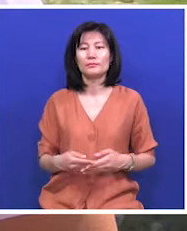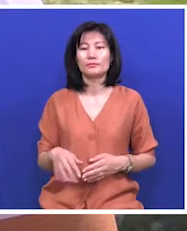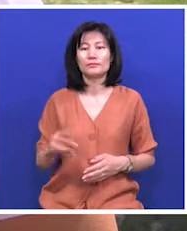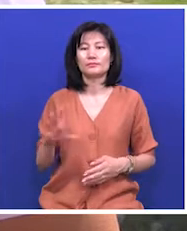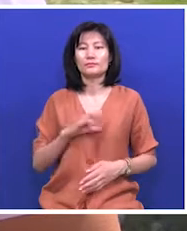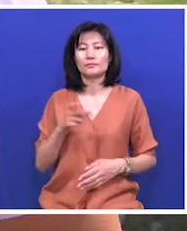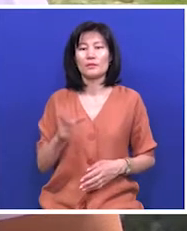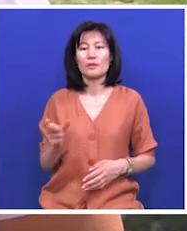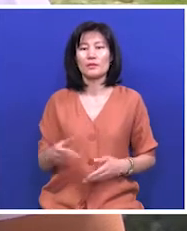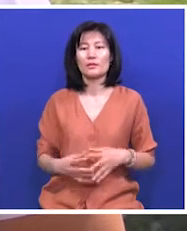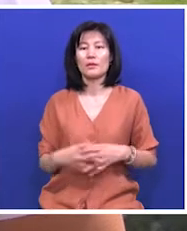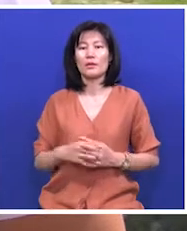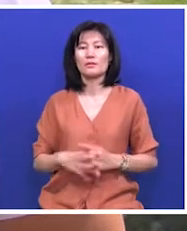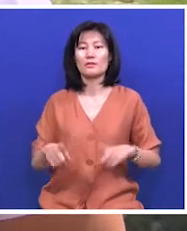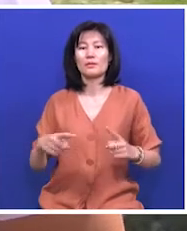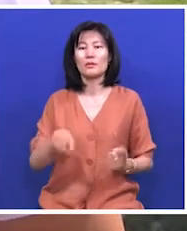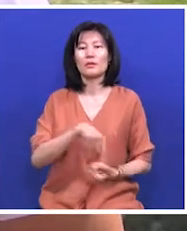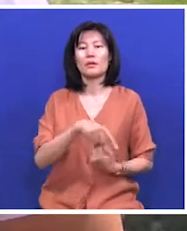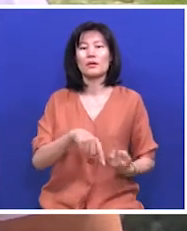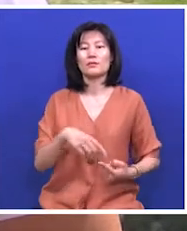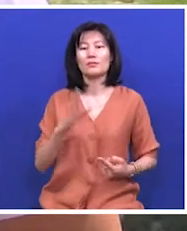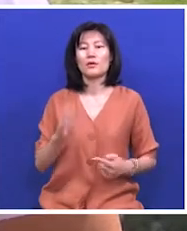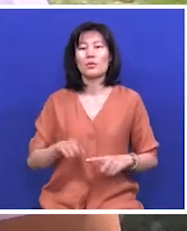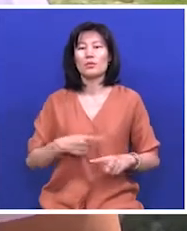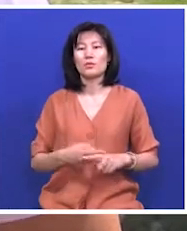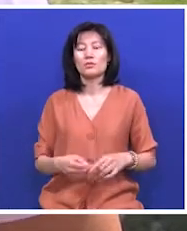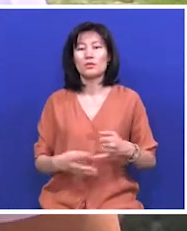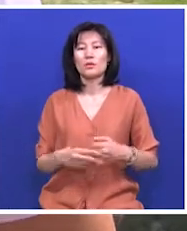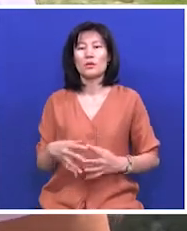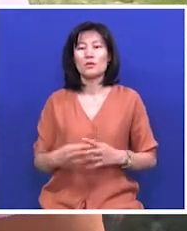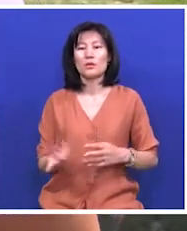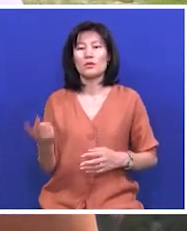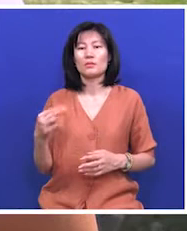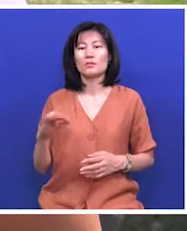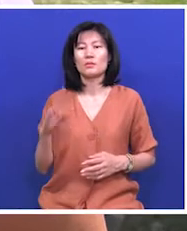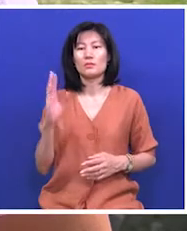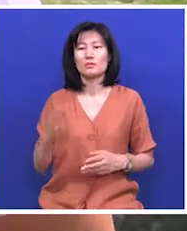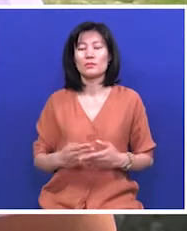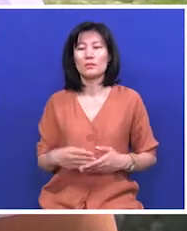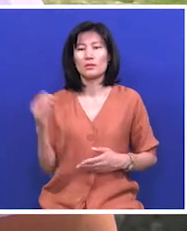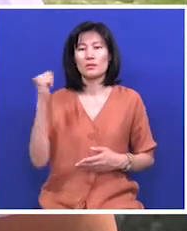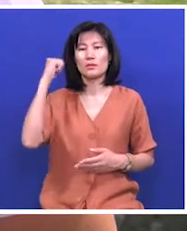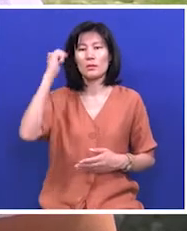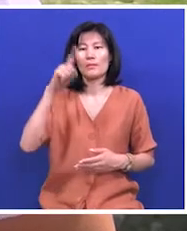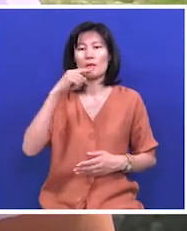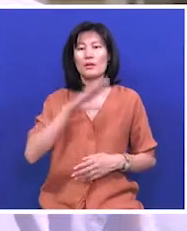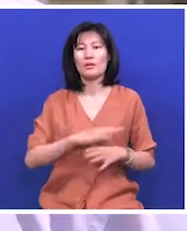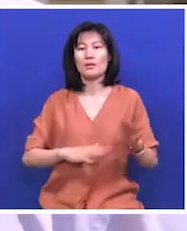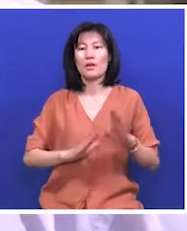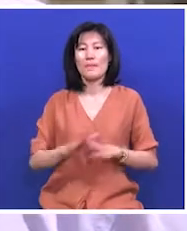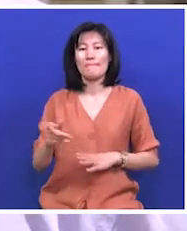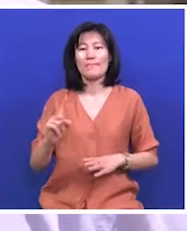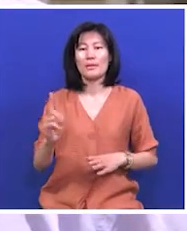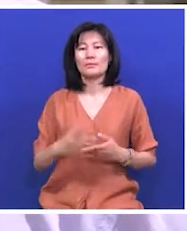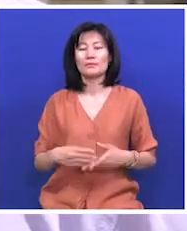Осында атсалысып жүрген азаматтар бар ауылда, жеке кәсіпкерлер бар. Осы ауылда туып өсіп өніп кеткен депутат кісілер бар. Соларға рахмет.